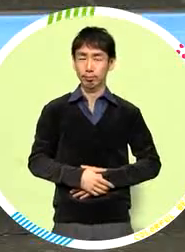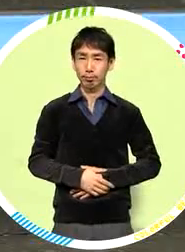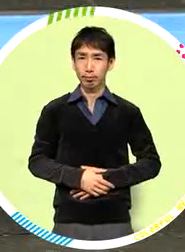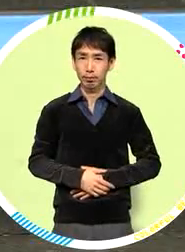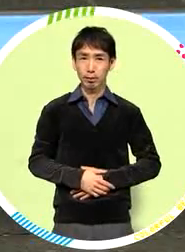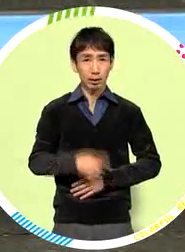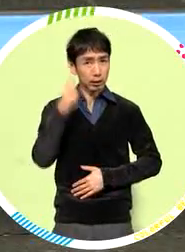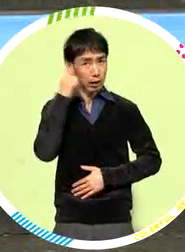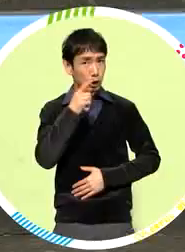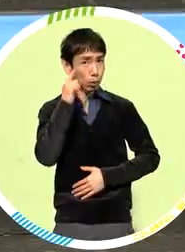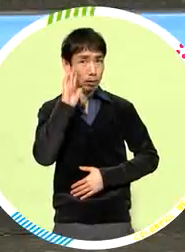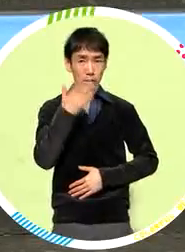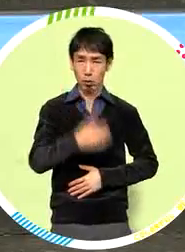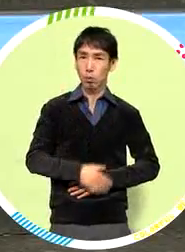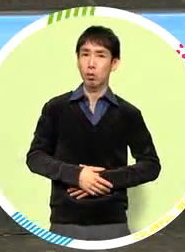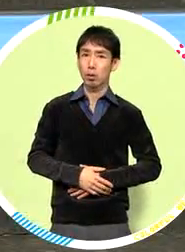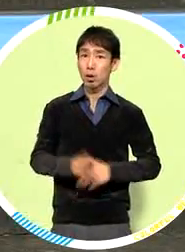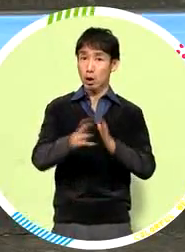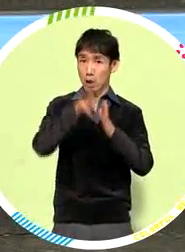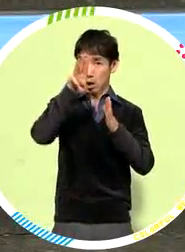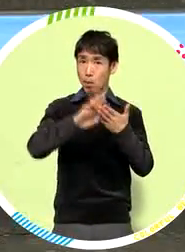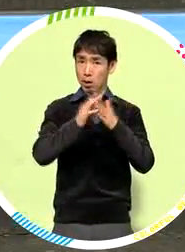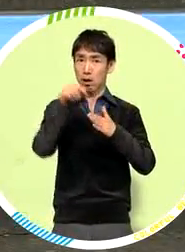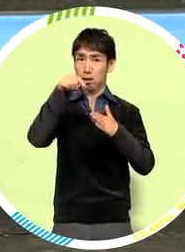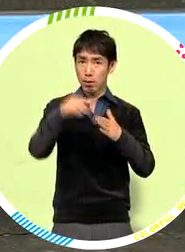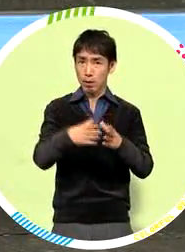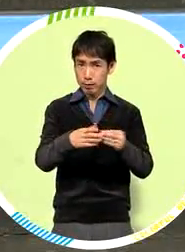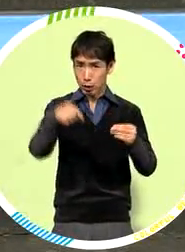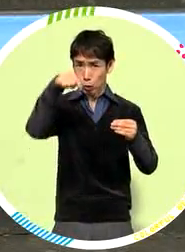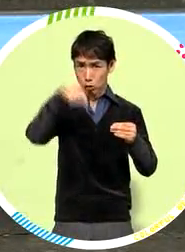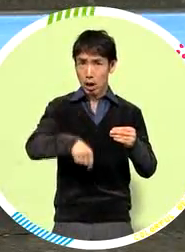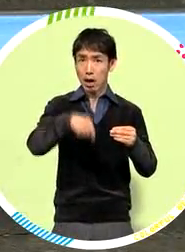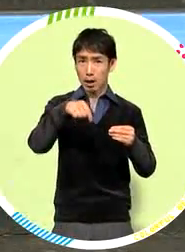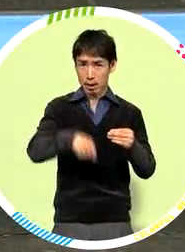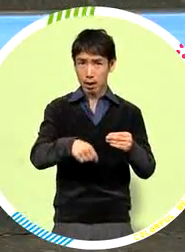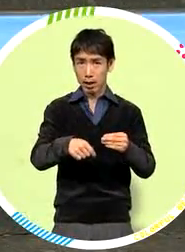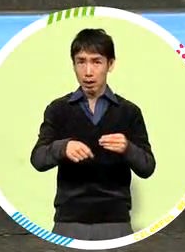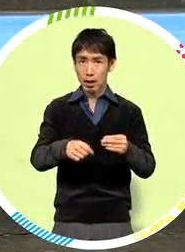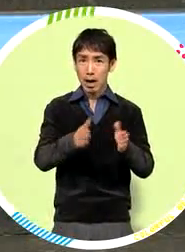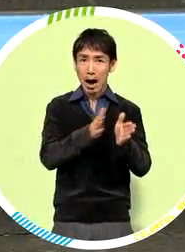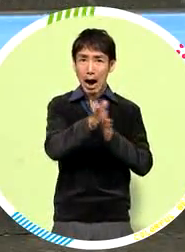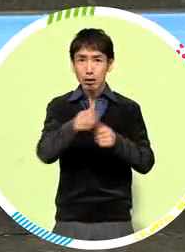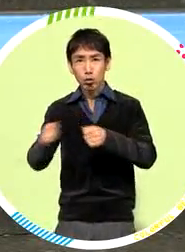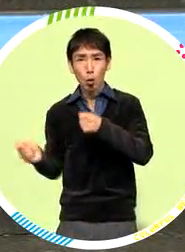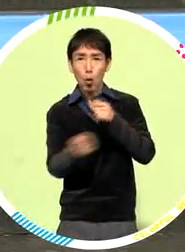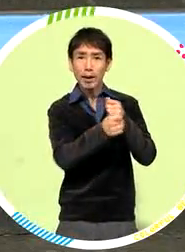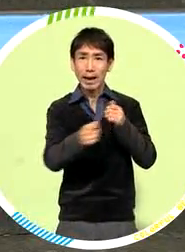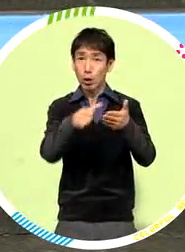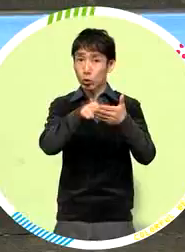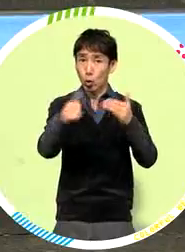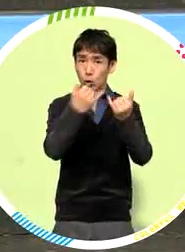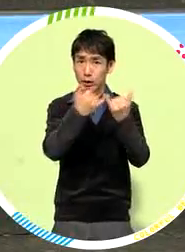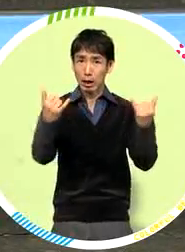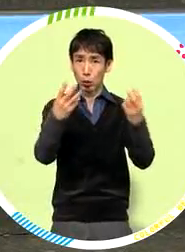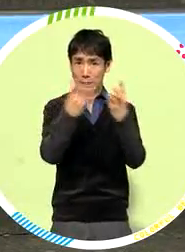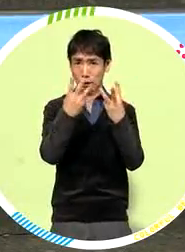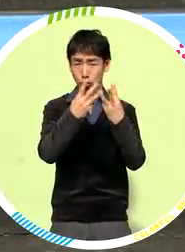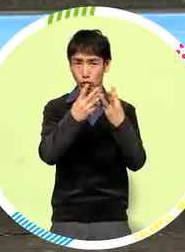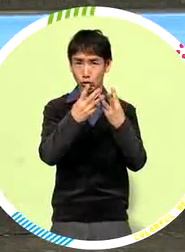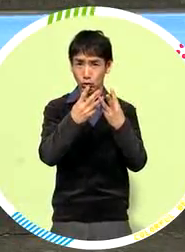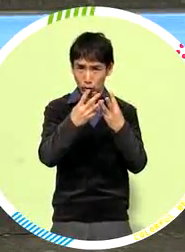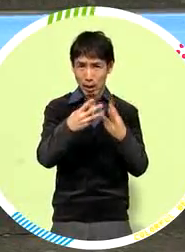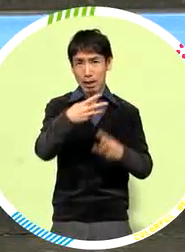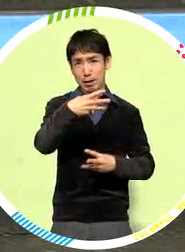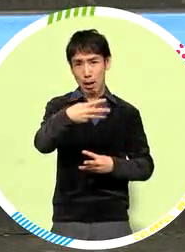意外だと思われるかもしれないんですが、神奈川県はですね、全国で実はアイスホッケーの登録人数が全国3番目なん